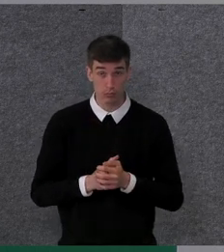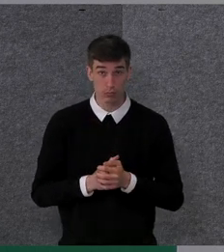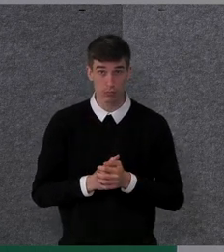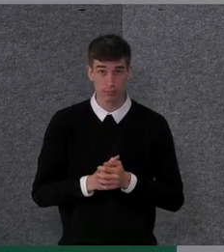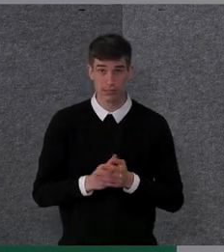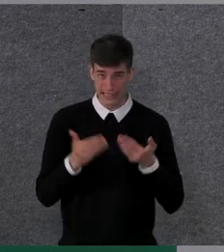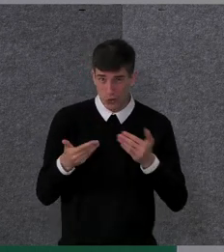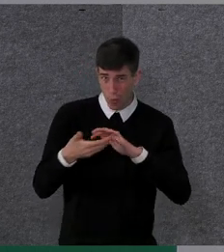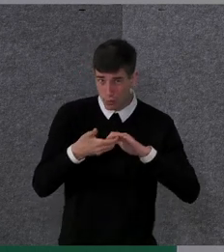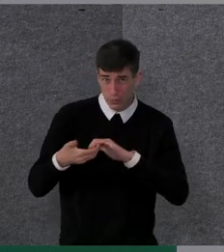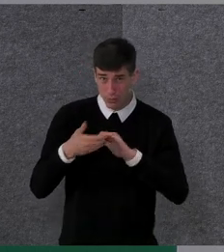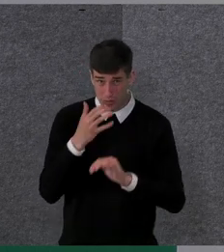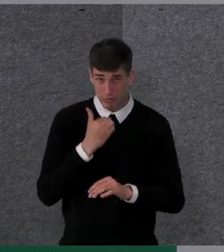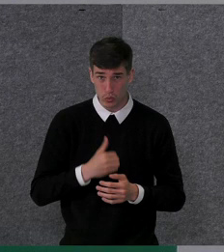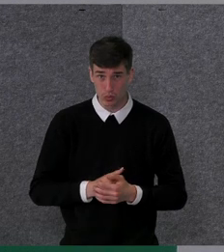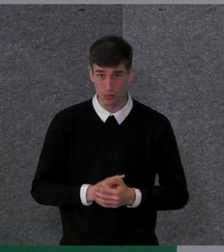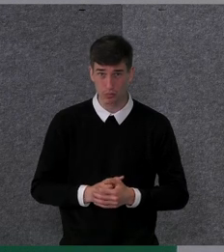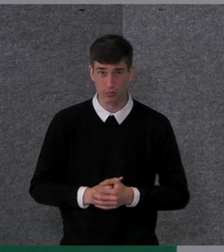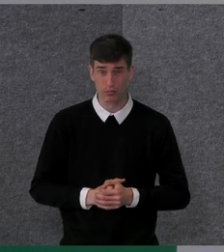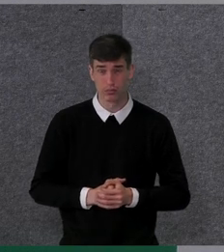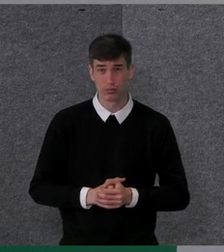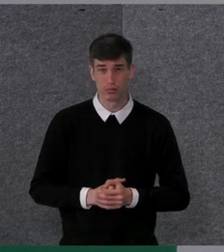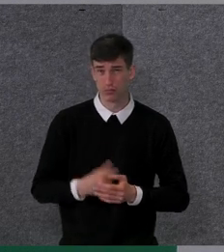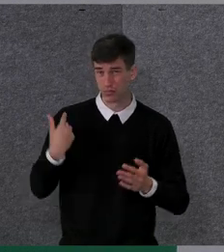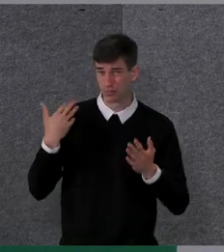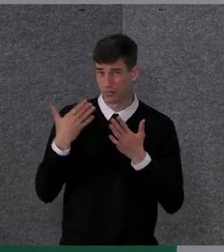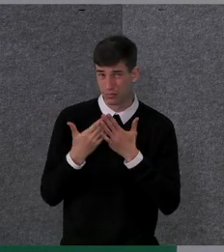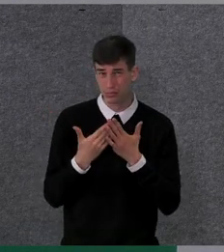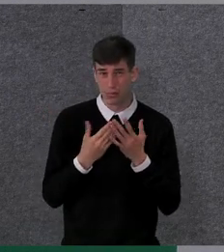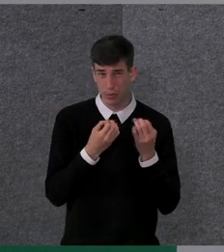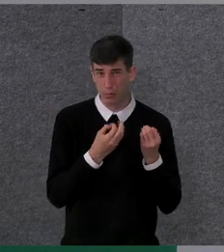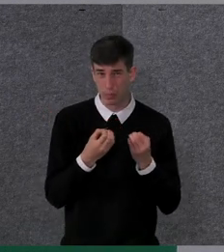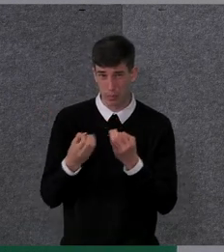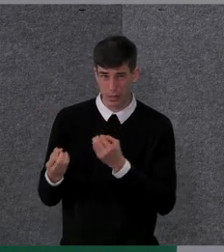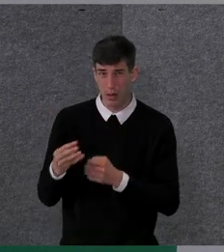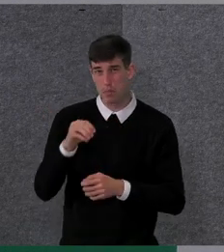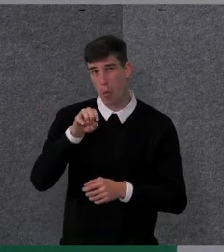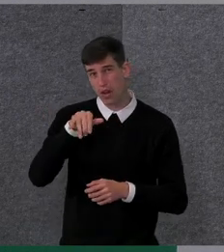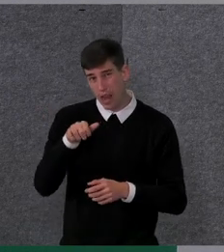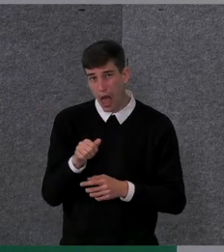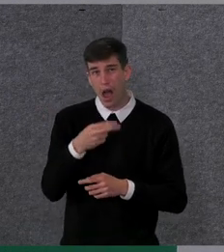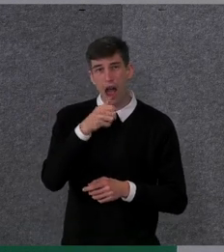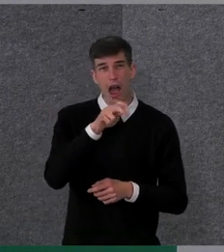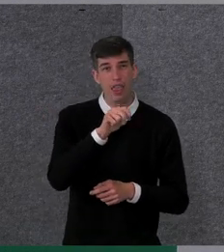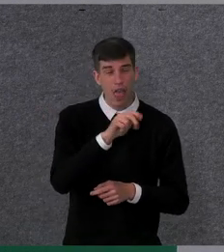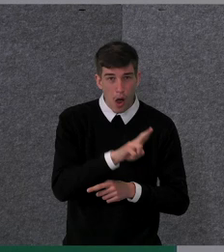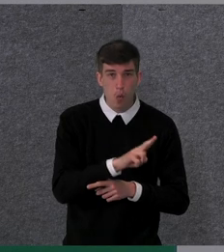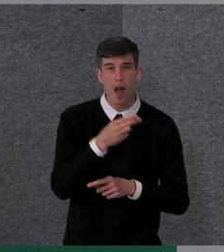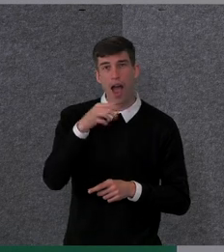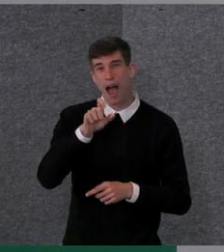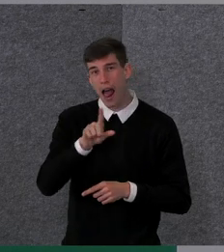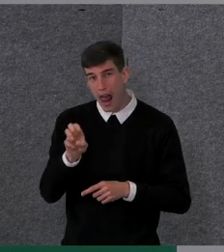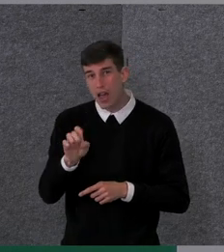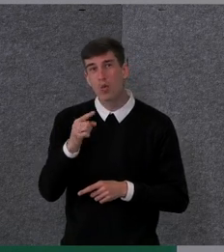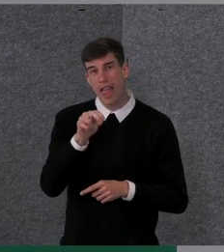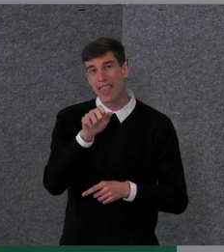so zusammenleben? Nach allem, was in der letzten Zeit passiert ist, nach Moria, nach Hanau, Halle und nach dem